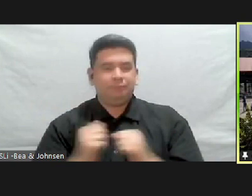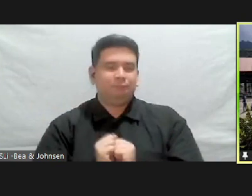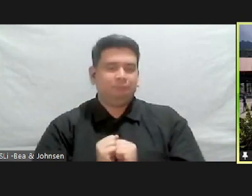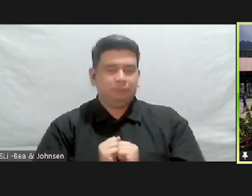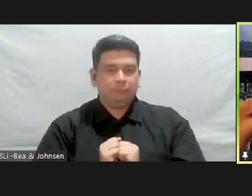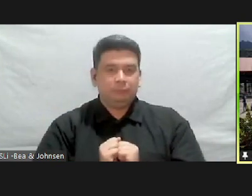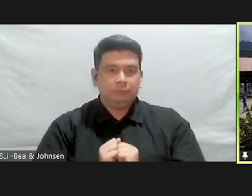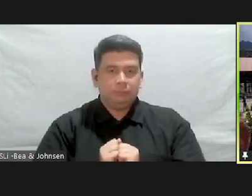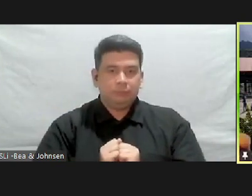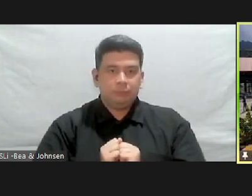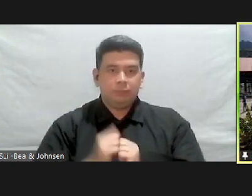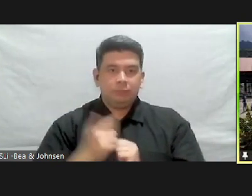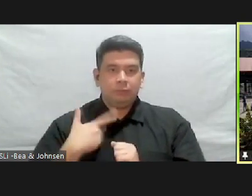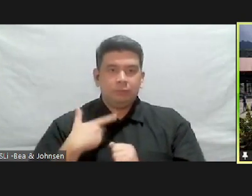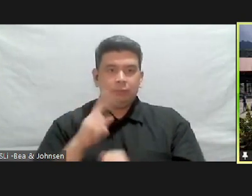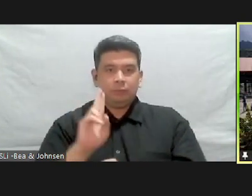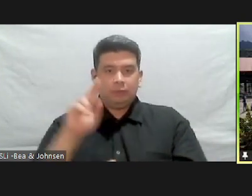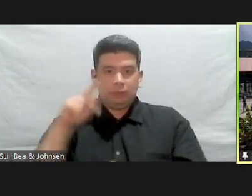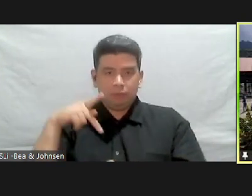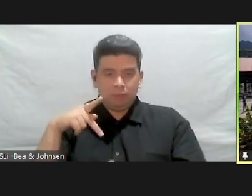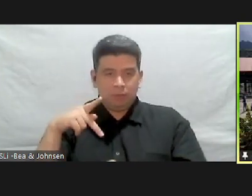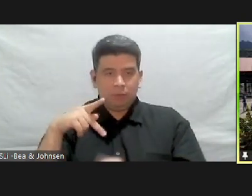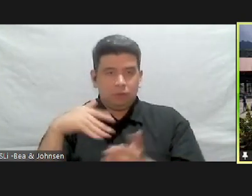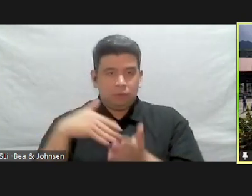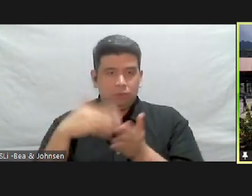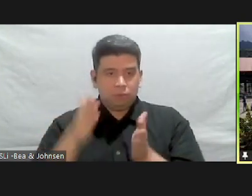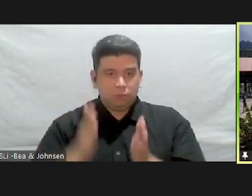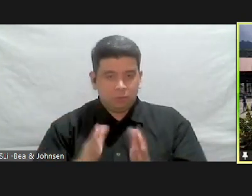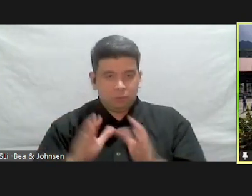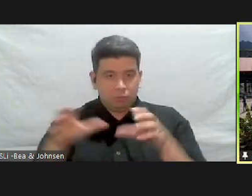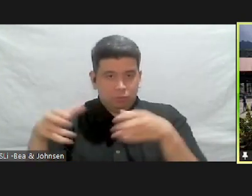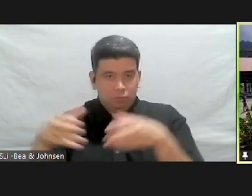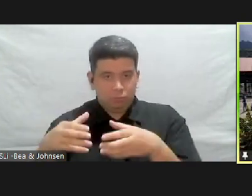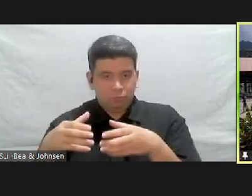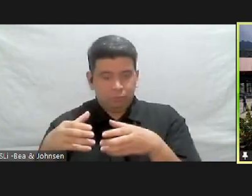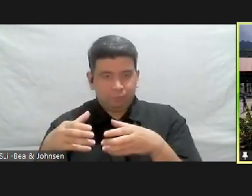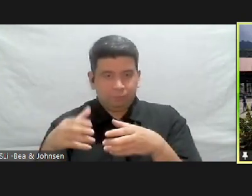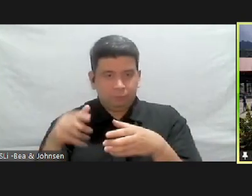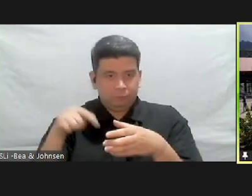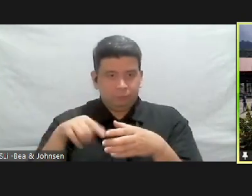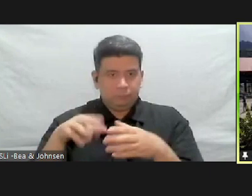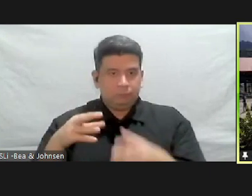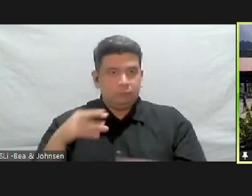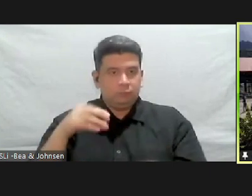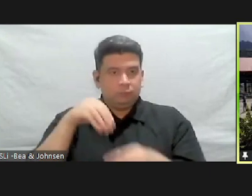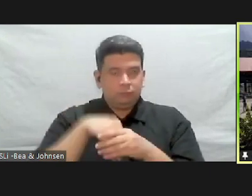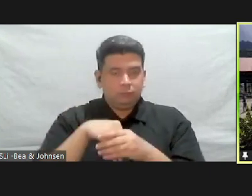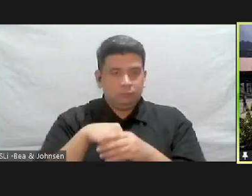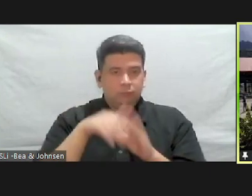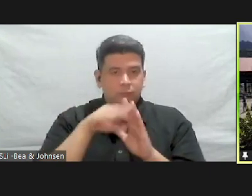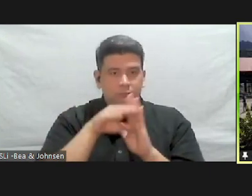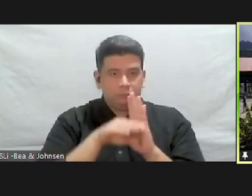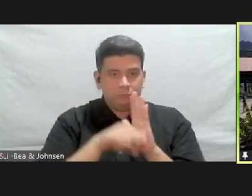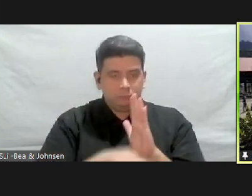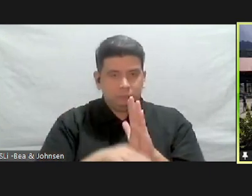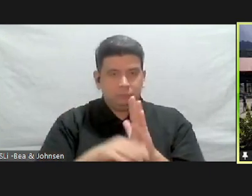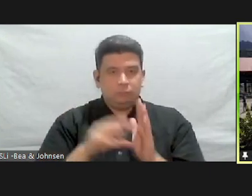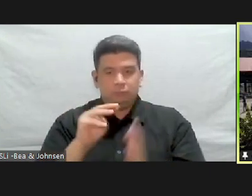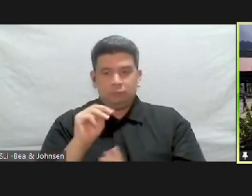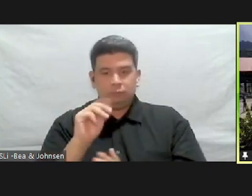parang nagsinama nila to sa kanilang ano, advocacy na tutulan yung pagtanggal ng mother tongue.